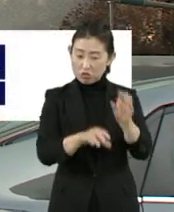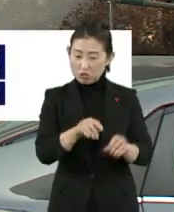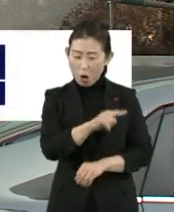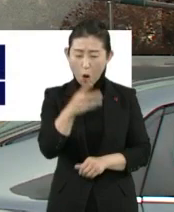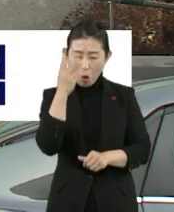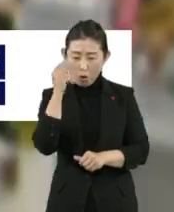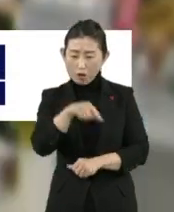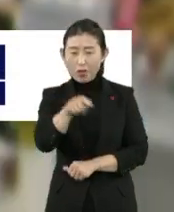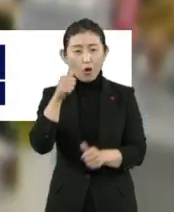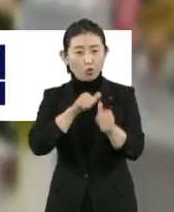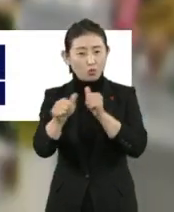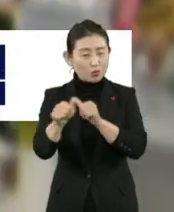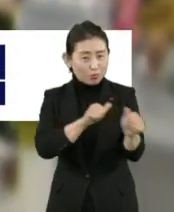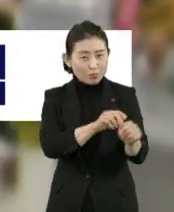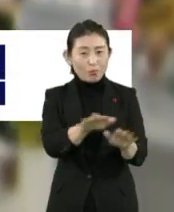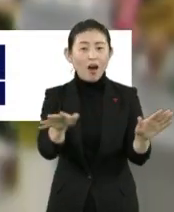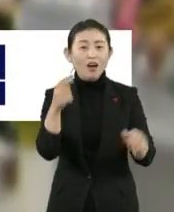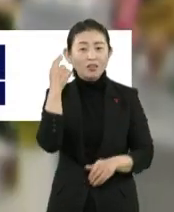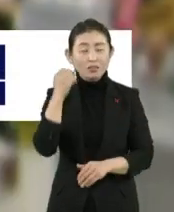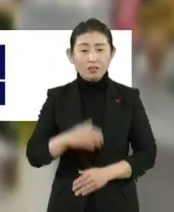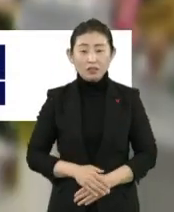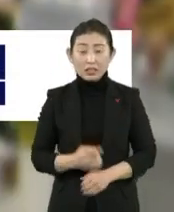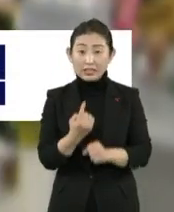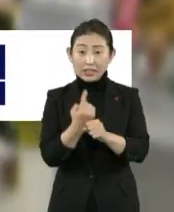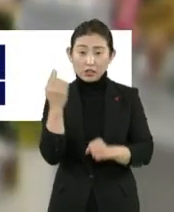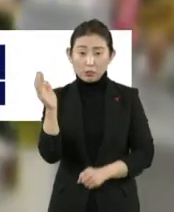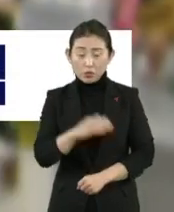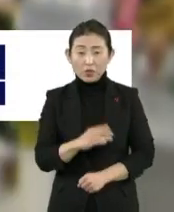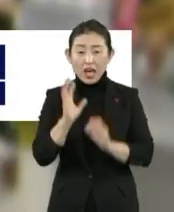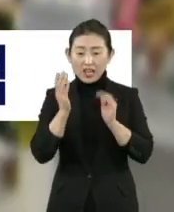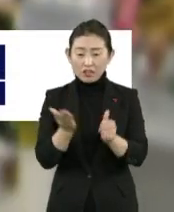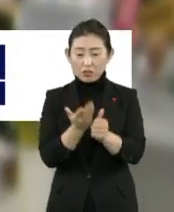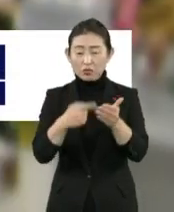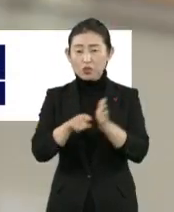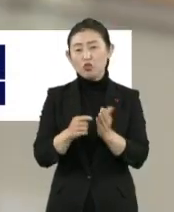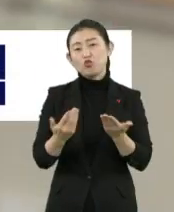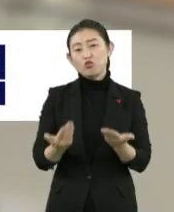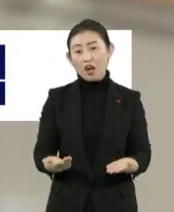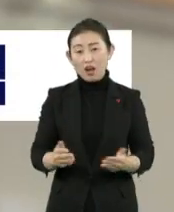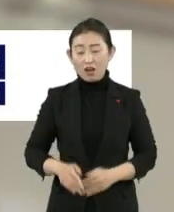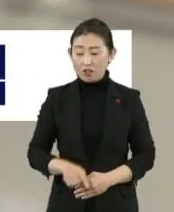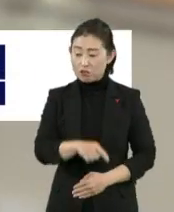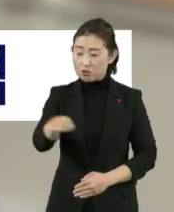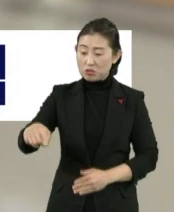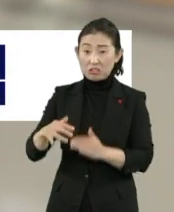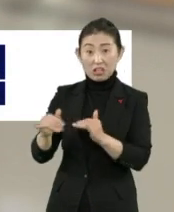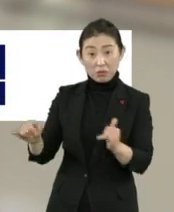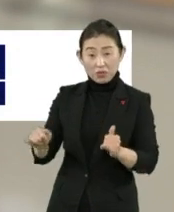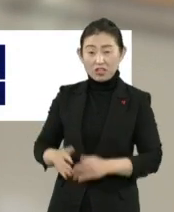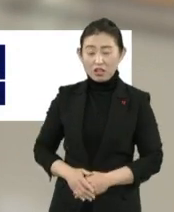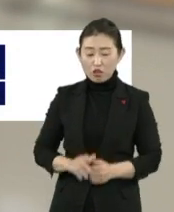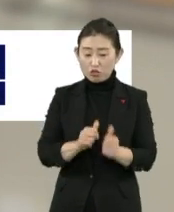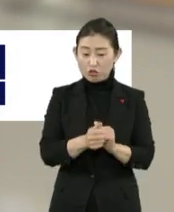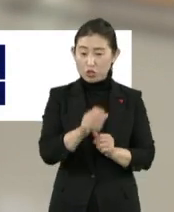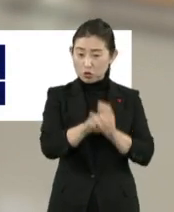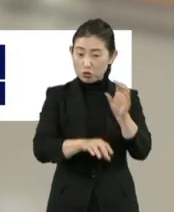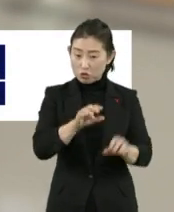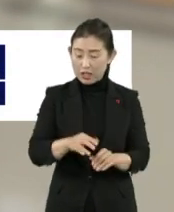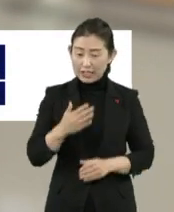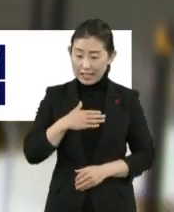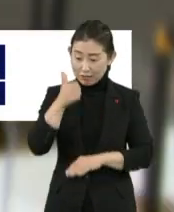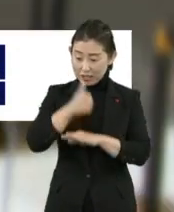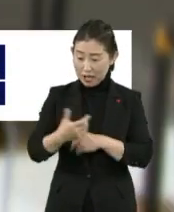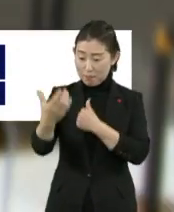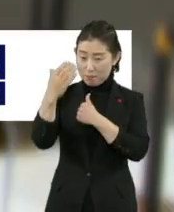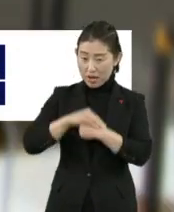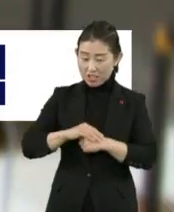알려져 있었습니다. 지난해 말부터 육아휴직 중이었는데 주변 지인들에게 주식 투자로 200%의